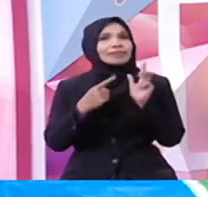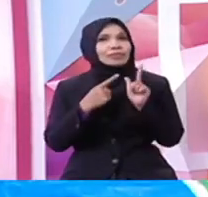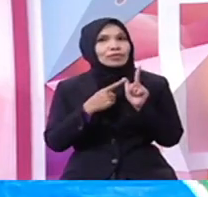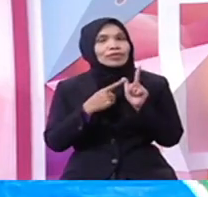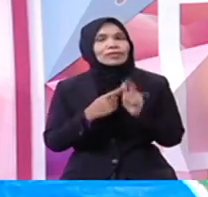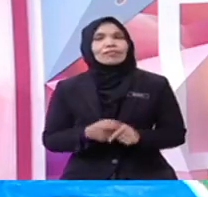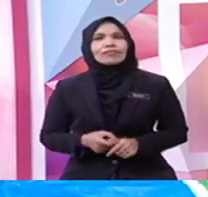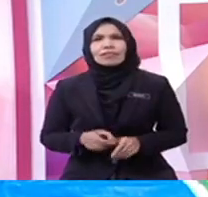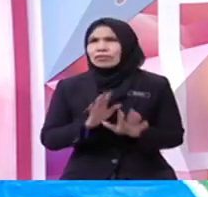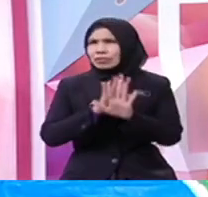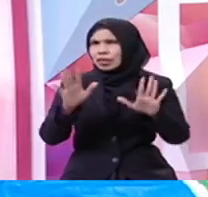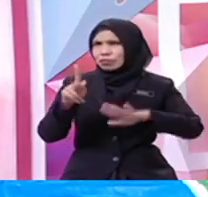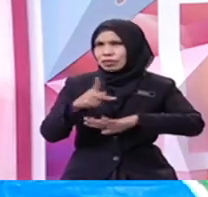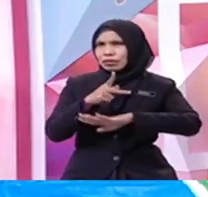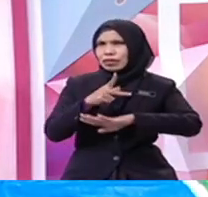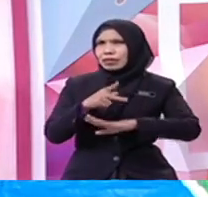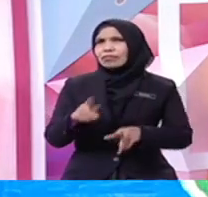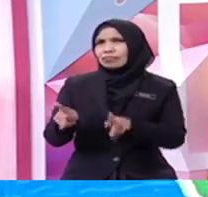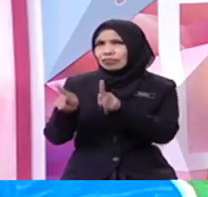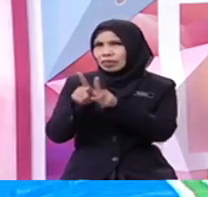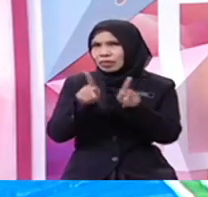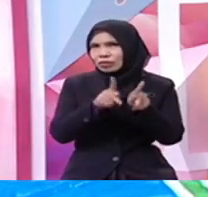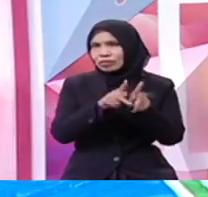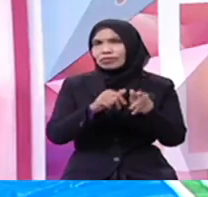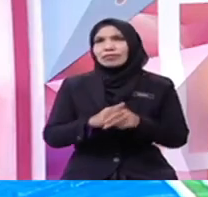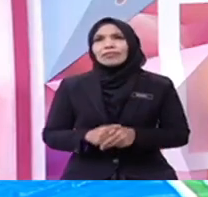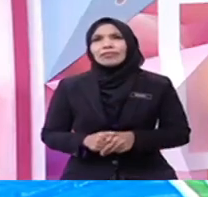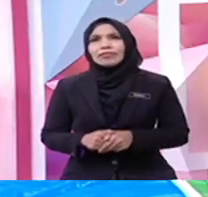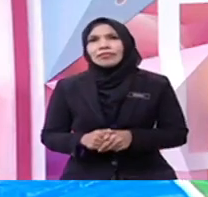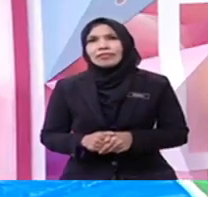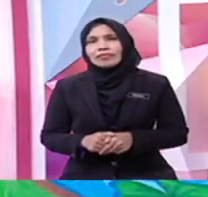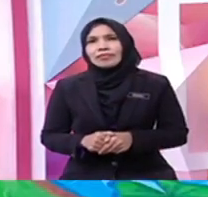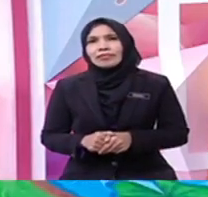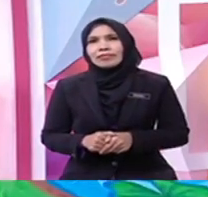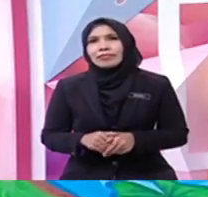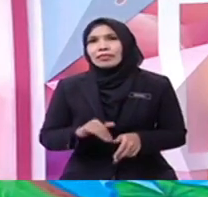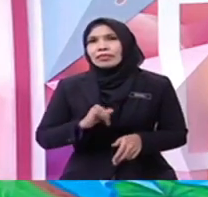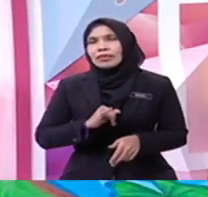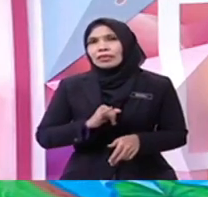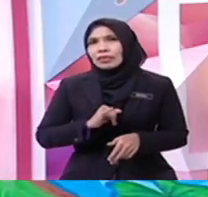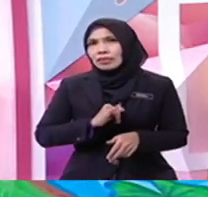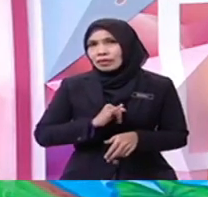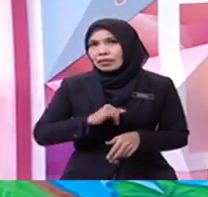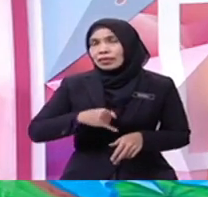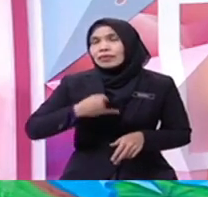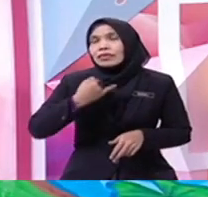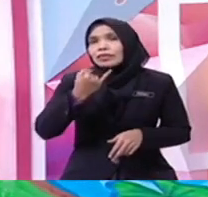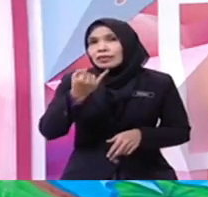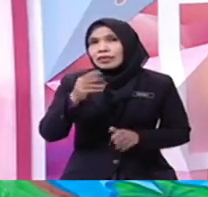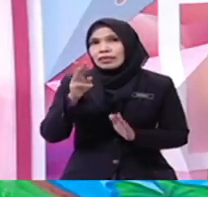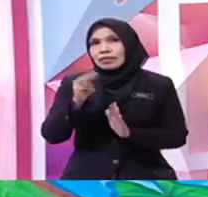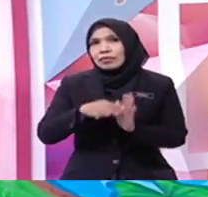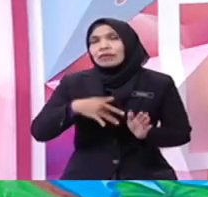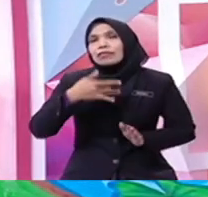K10 sego Iyo Coba belaluan ini anak maupun dewasa serius jadi saya ingin merasa dan juga ingin menyentuh